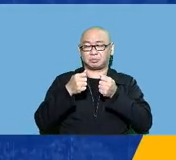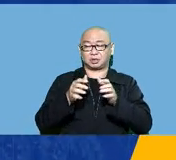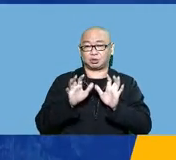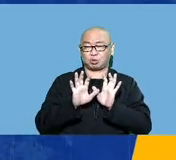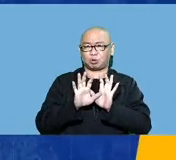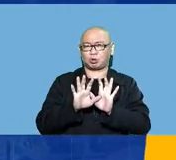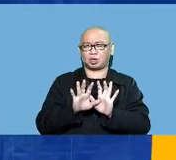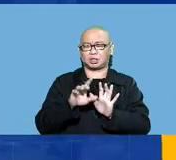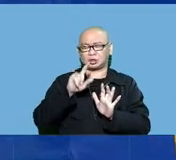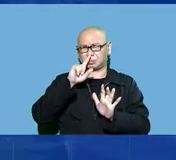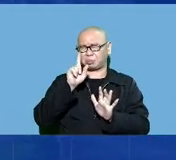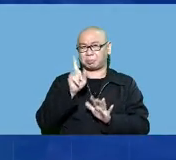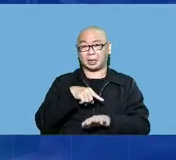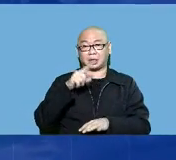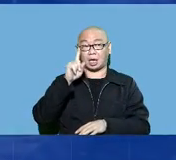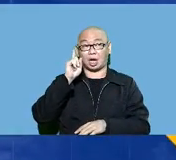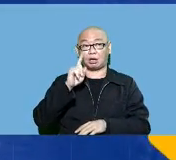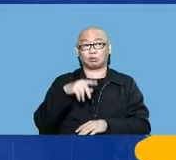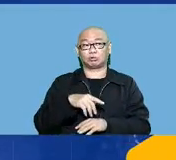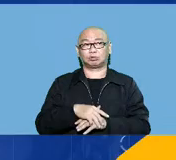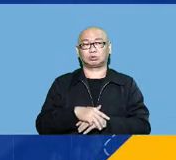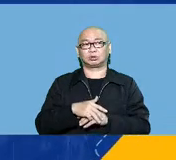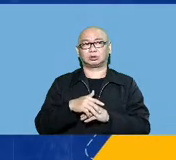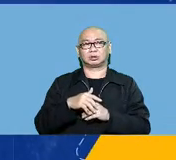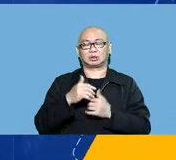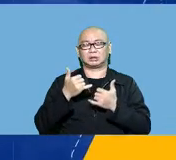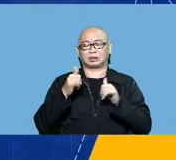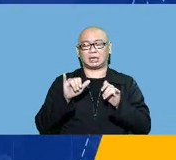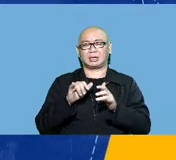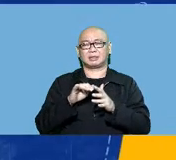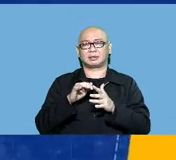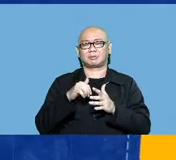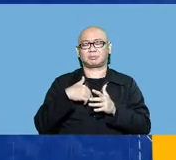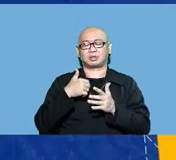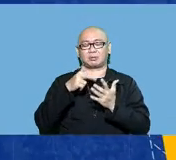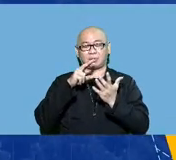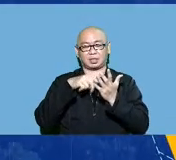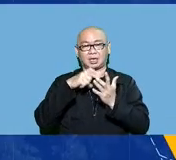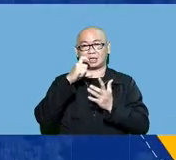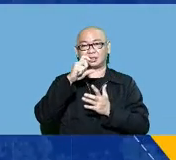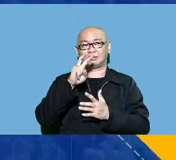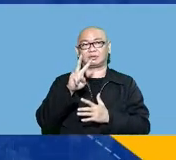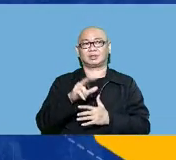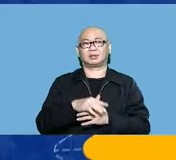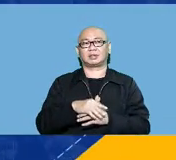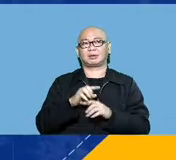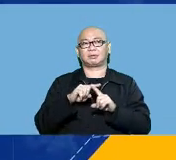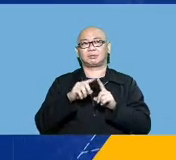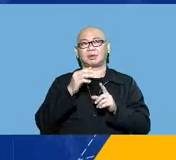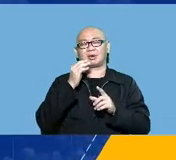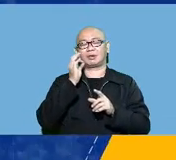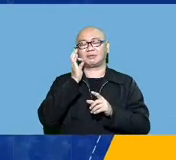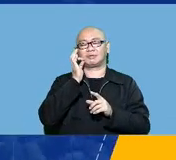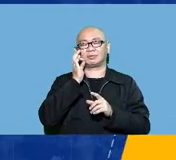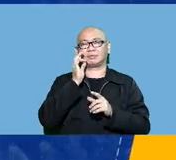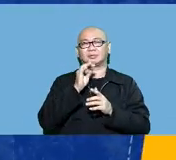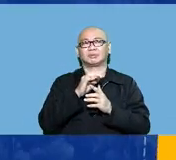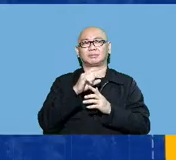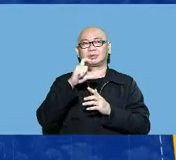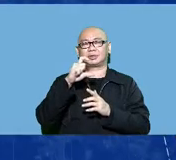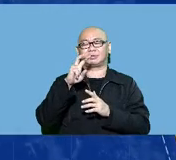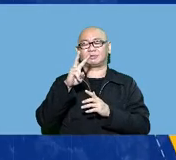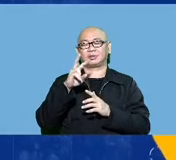dan selalu cepat-cepat, harus segera supaya saya nanti membacakan CV-nya. Tapi mohon maaf Bu, ini pembacaan CV di skip nih